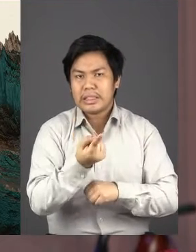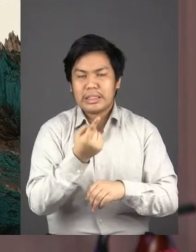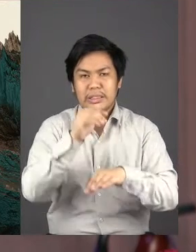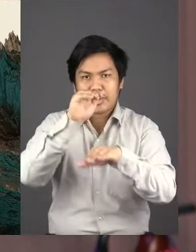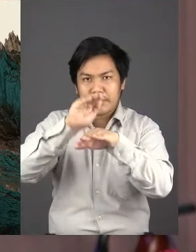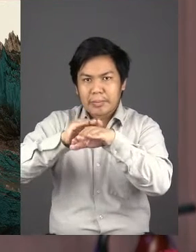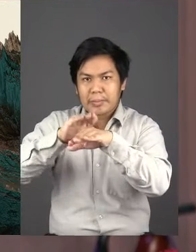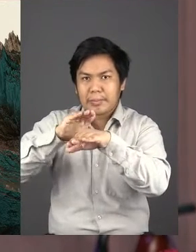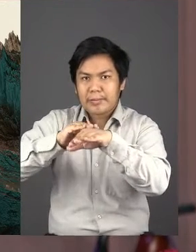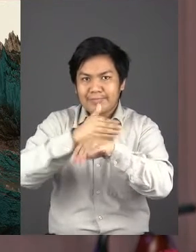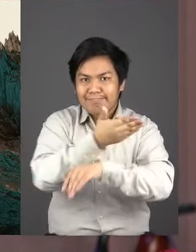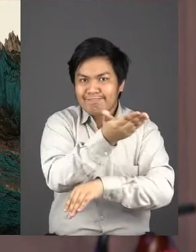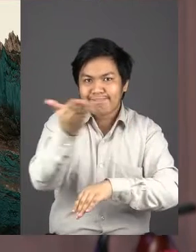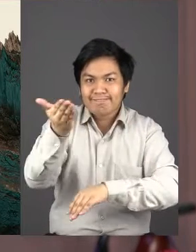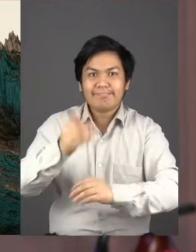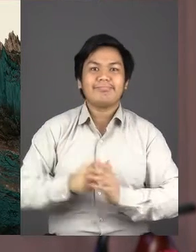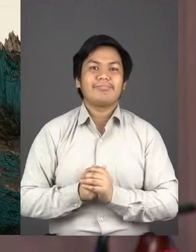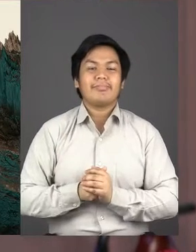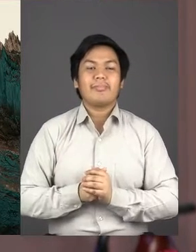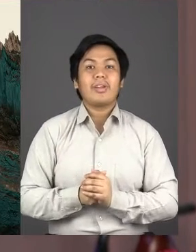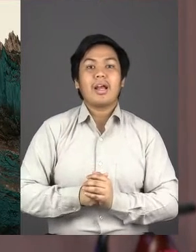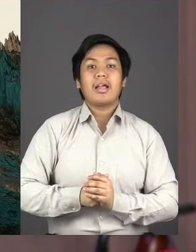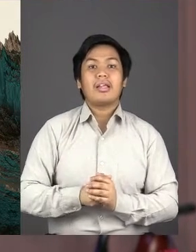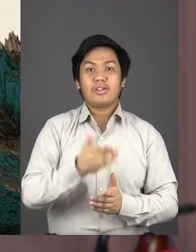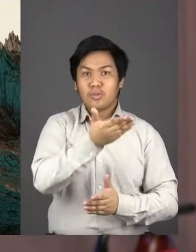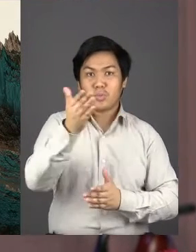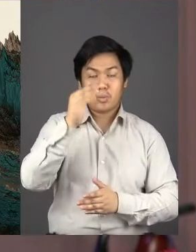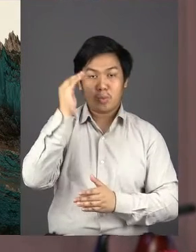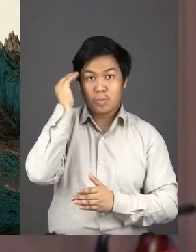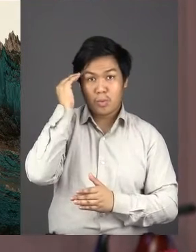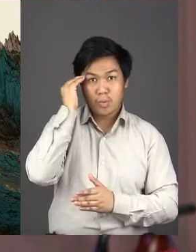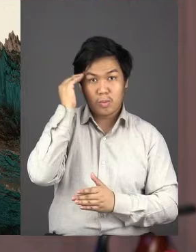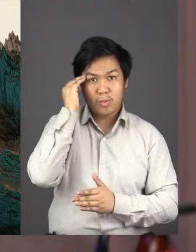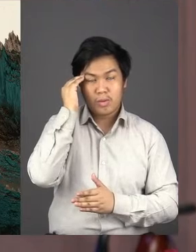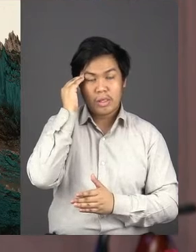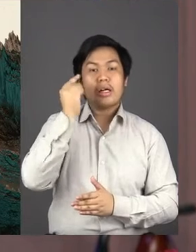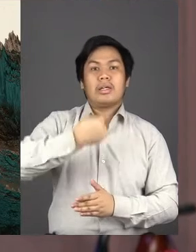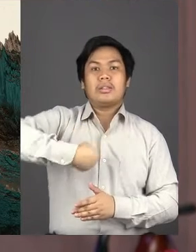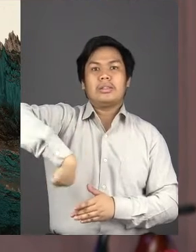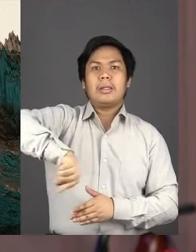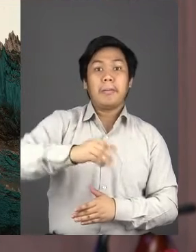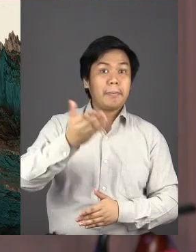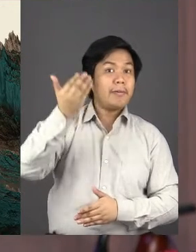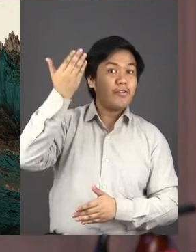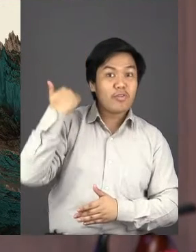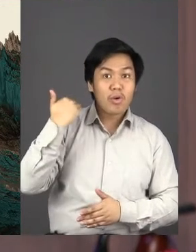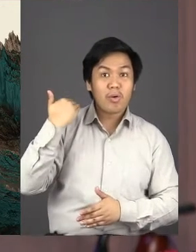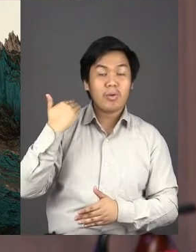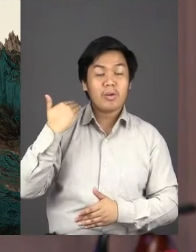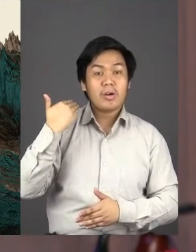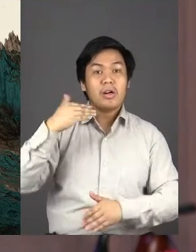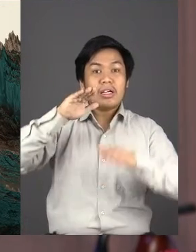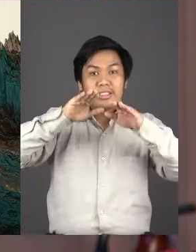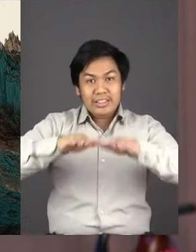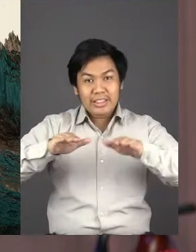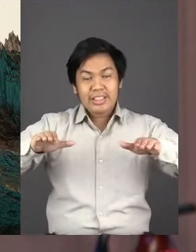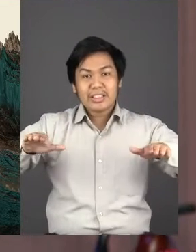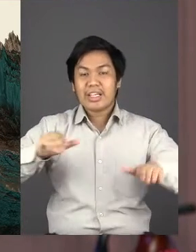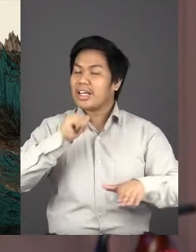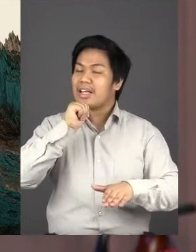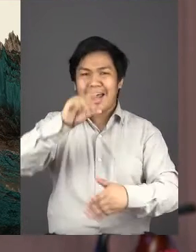susunod na talata. Alam nyo, tayo po ay dati rin sons